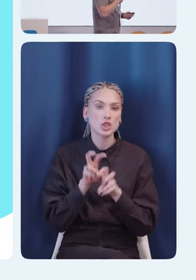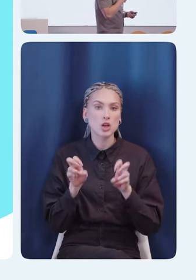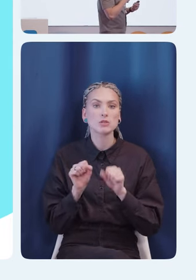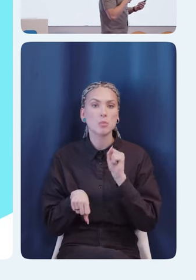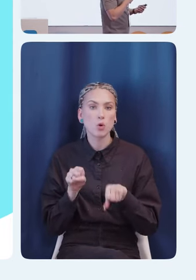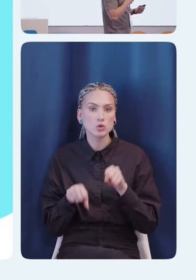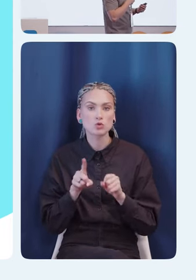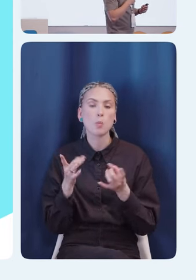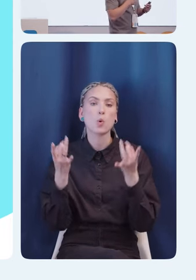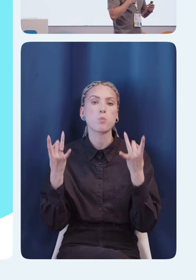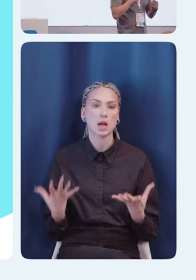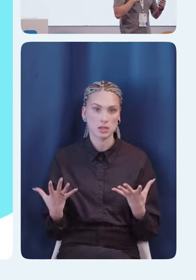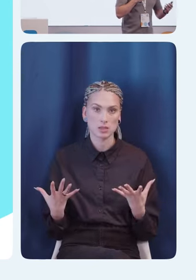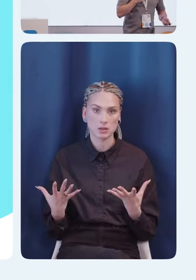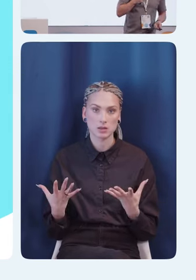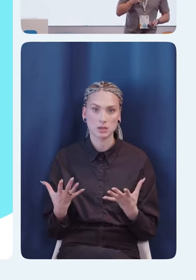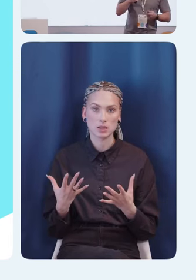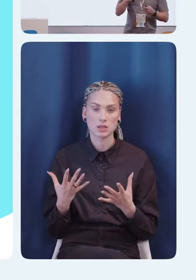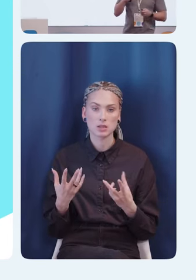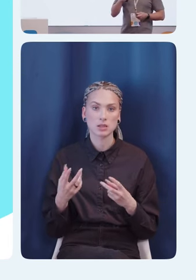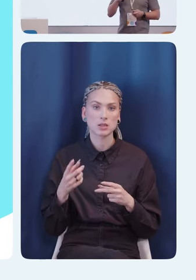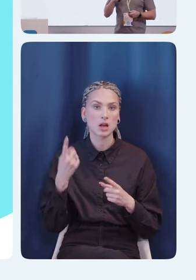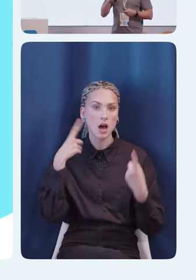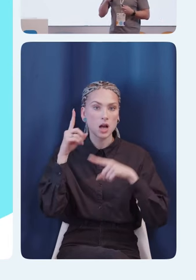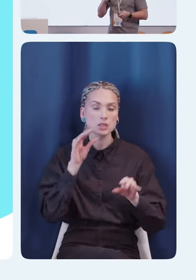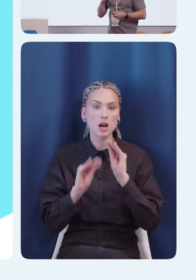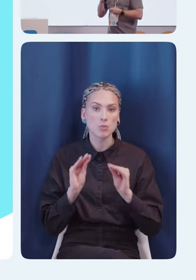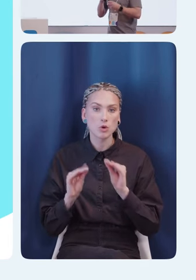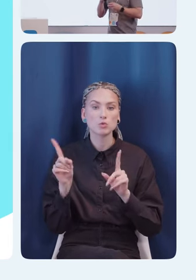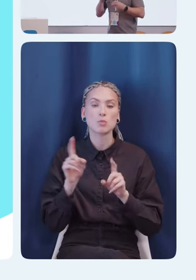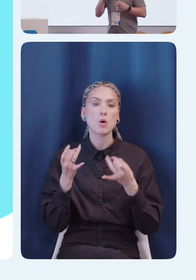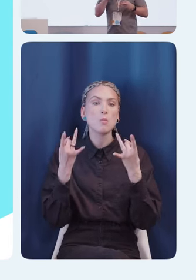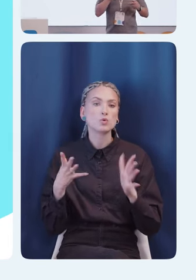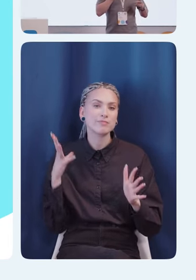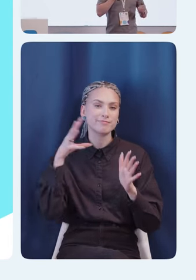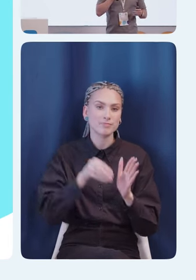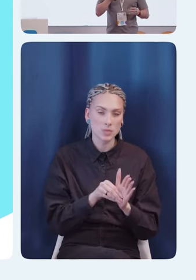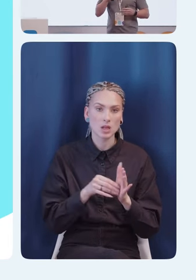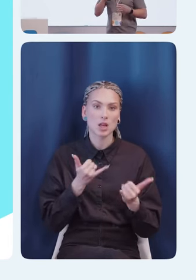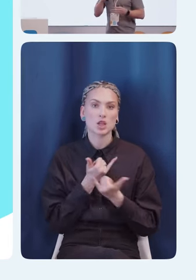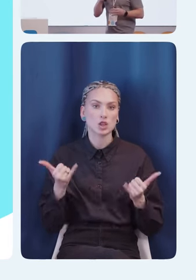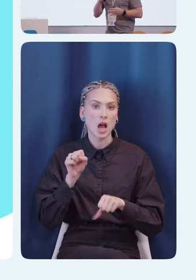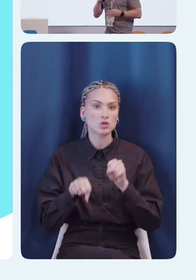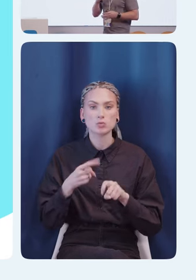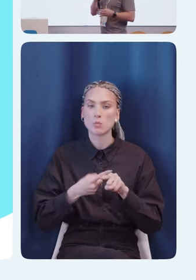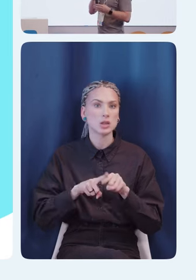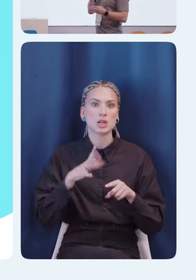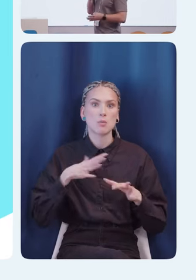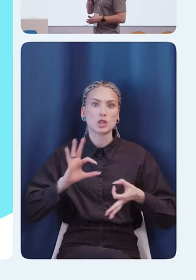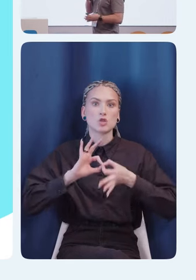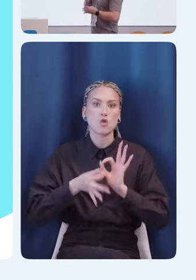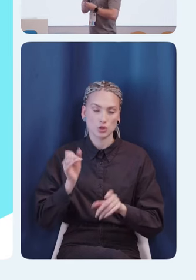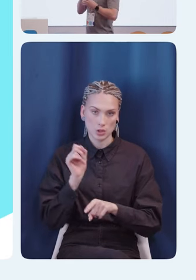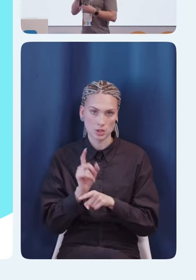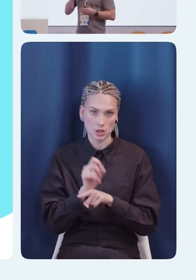чтобы упростить разработку, упростить добавление доступности, чтобы это не превращалось в какую-то отдельную большую сложную